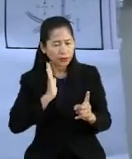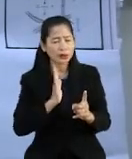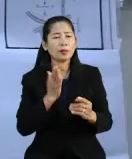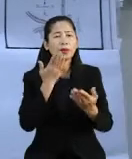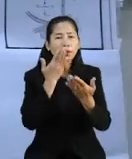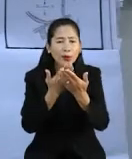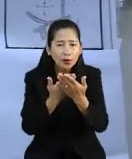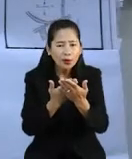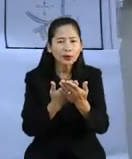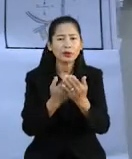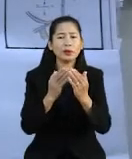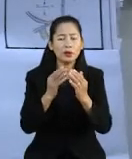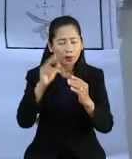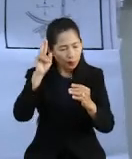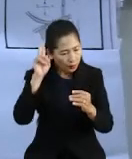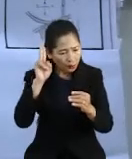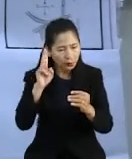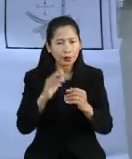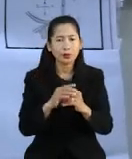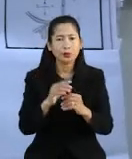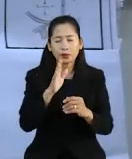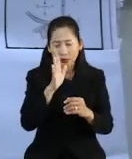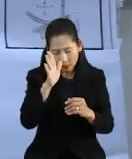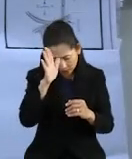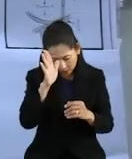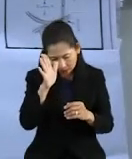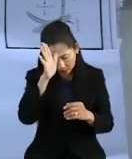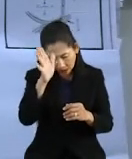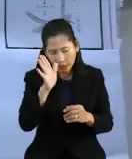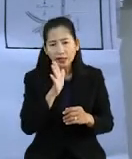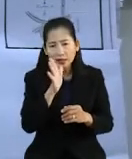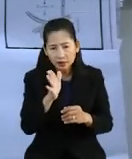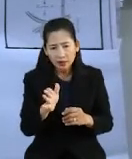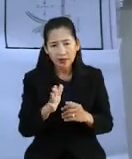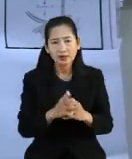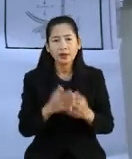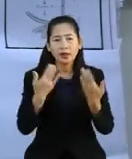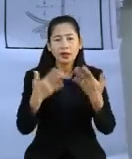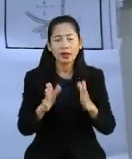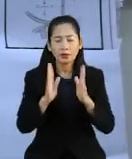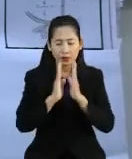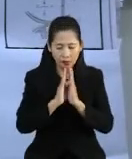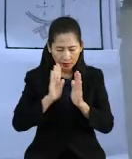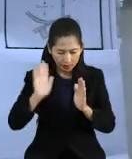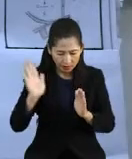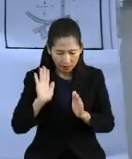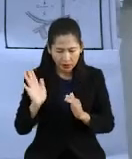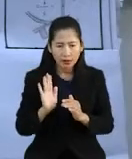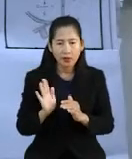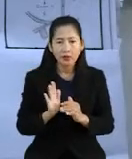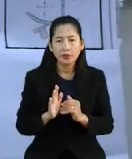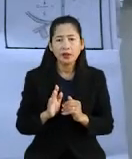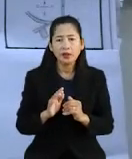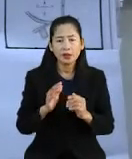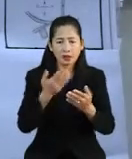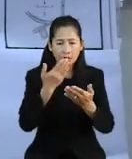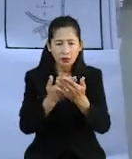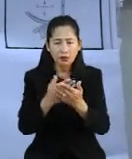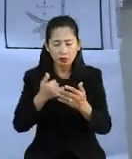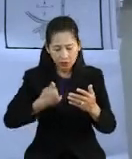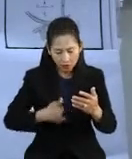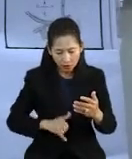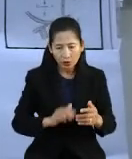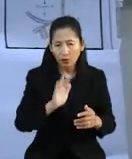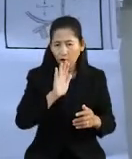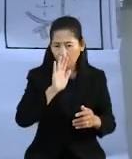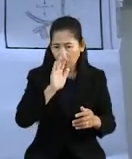ô con lục bù chà lục ta lục dây thò chắc nó con ấy hai chùm riệp liệp hòn tớp ao chúng ta chỉ câu